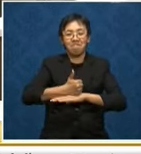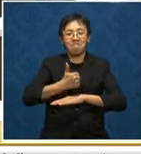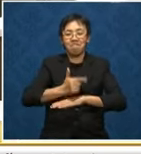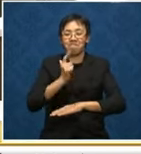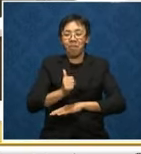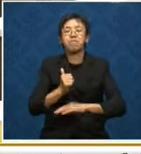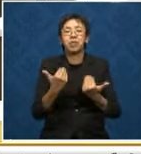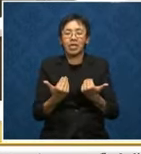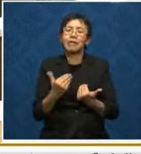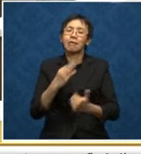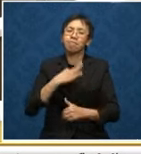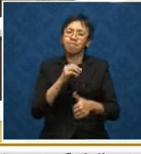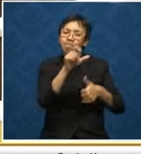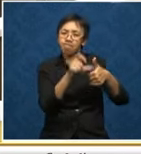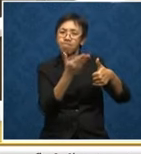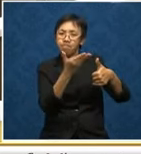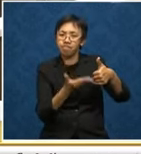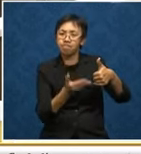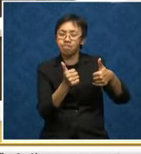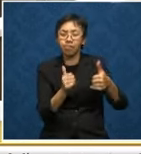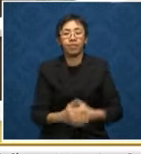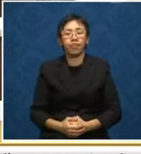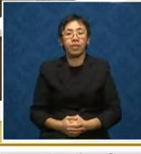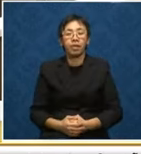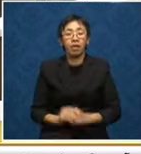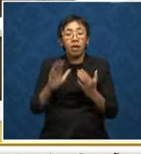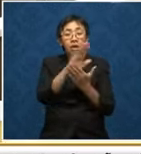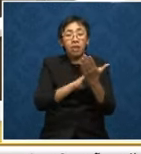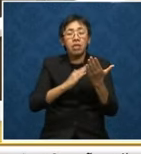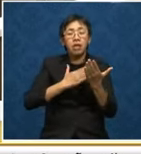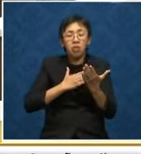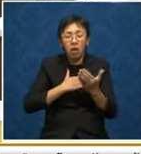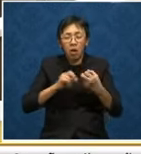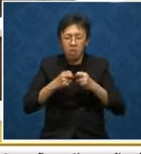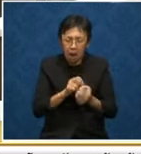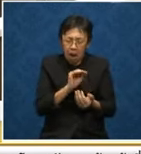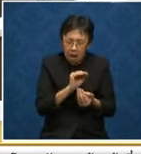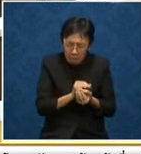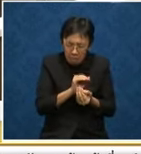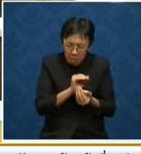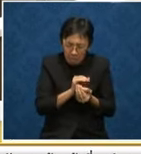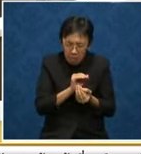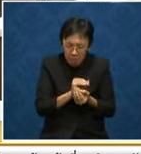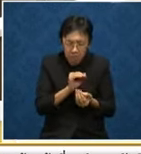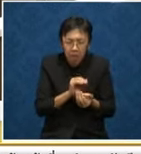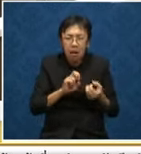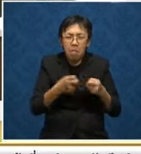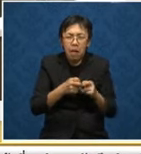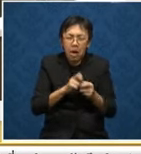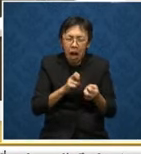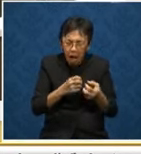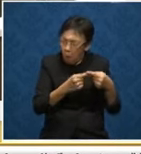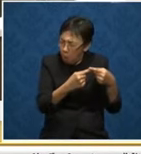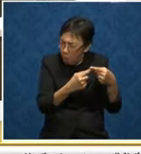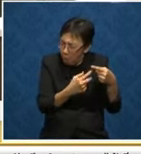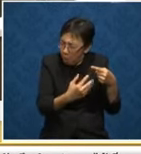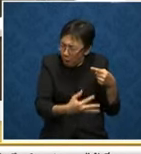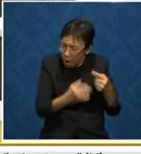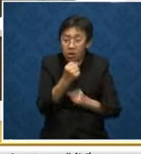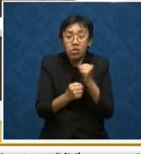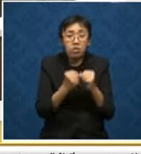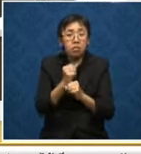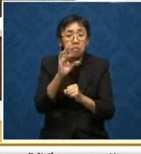ครับสืบเนื่องจากบ้านเมืองเราได้สะสมปัญหาไว้มากมายในช่วง 8-9 ปีที่ผ่านม